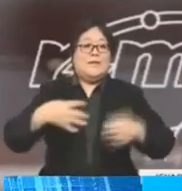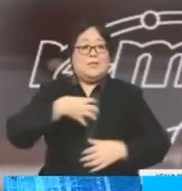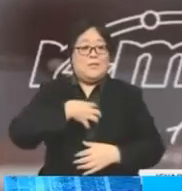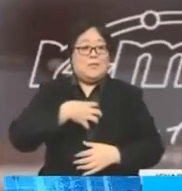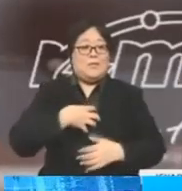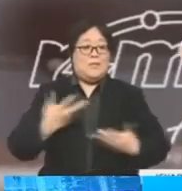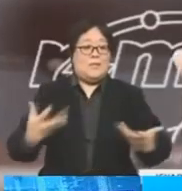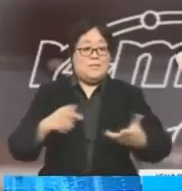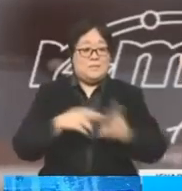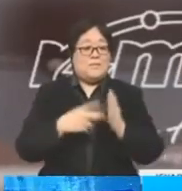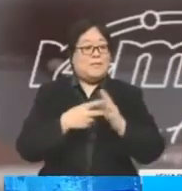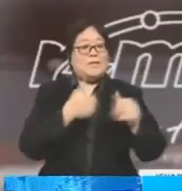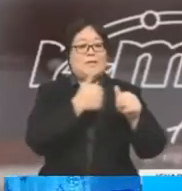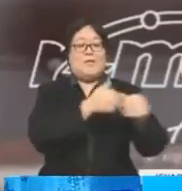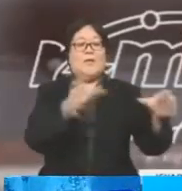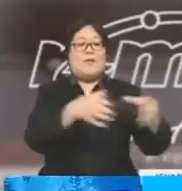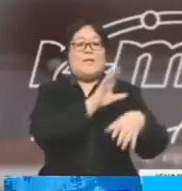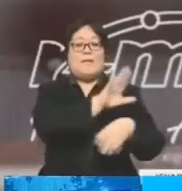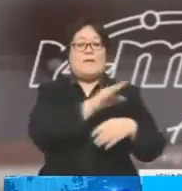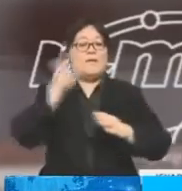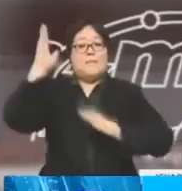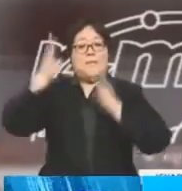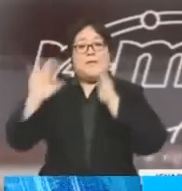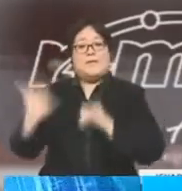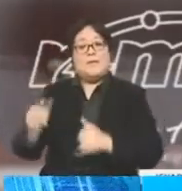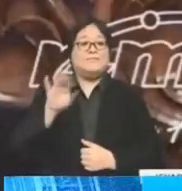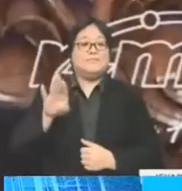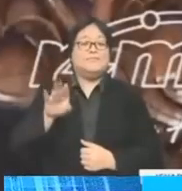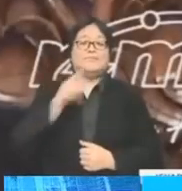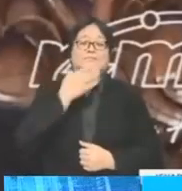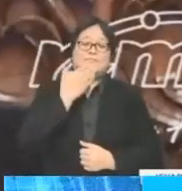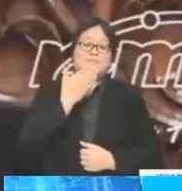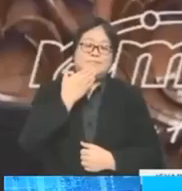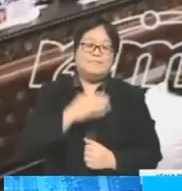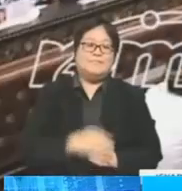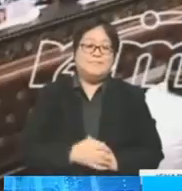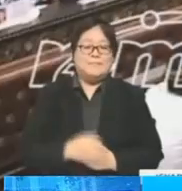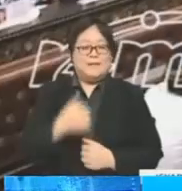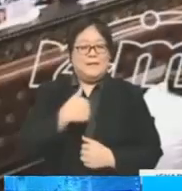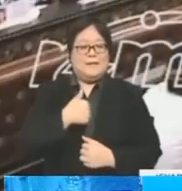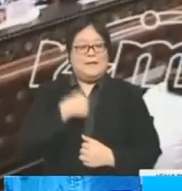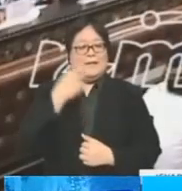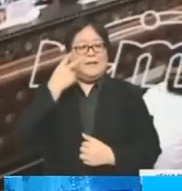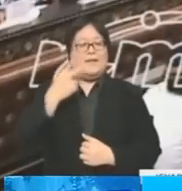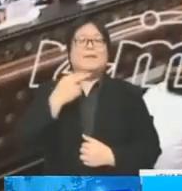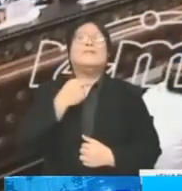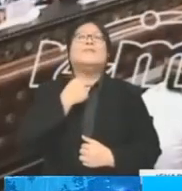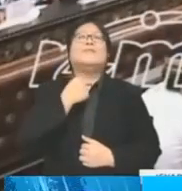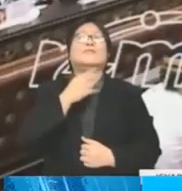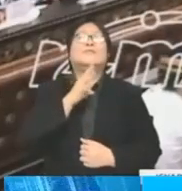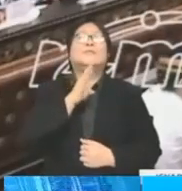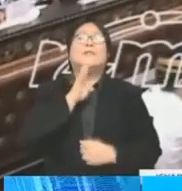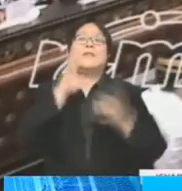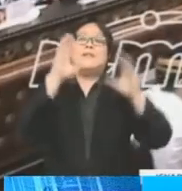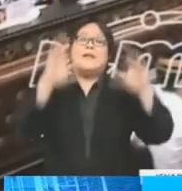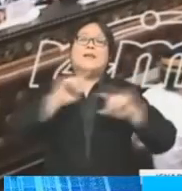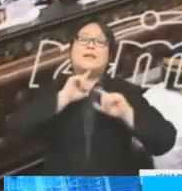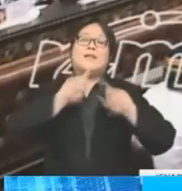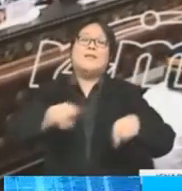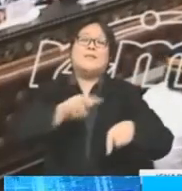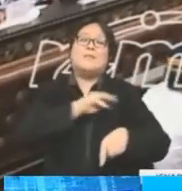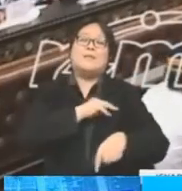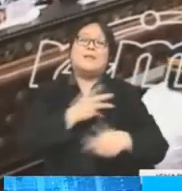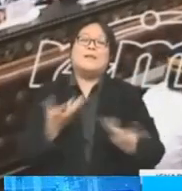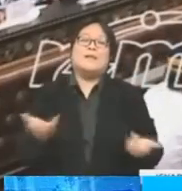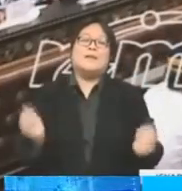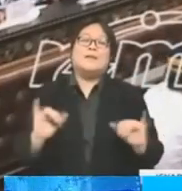combine Boleh katanya penciuman kandungan dimana-mana platform adalah pilihan pengguna termasuk langganan